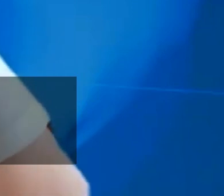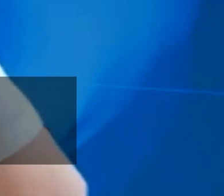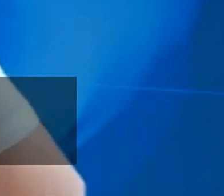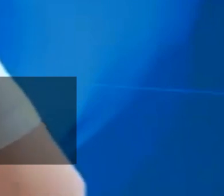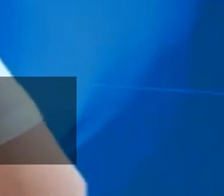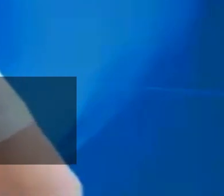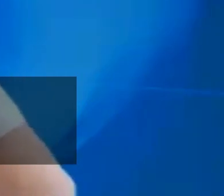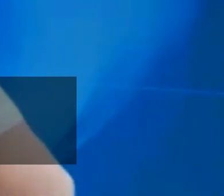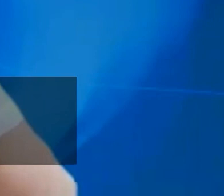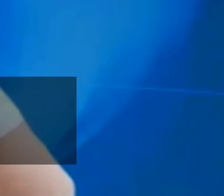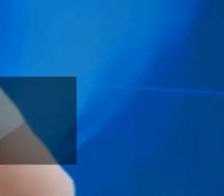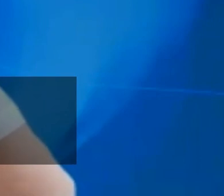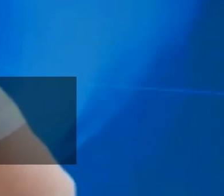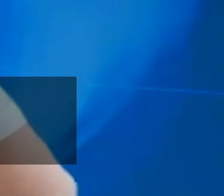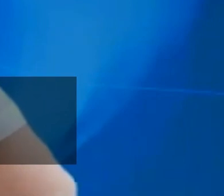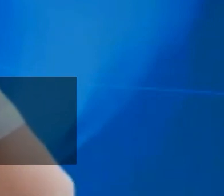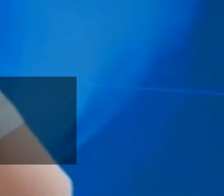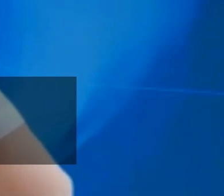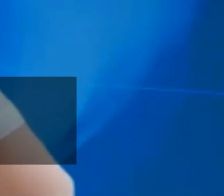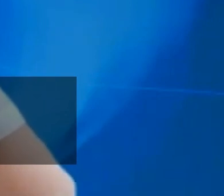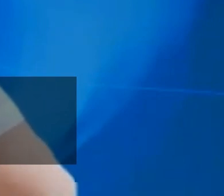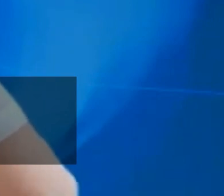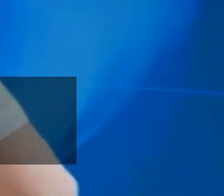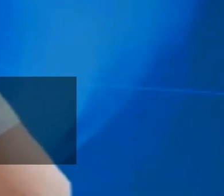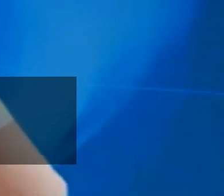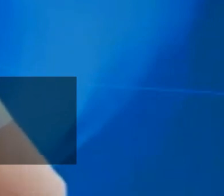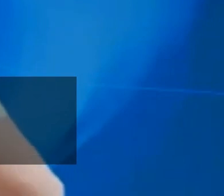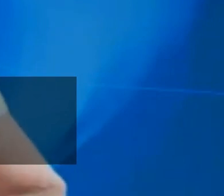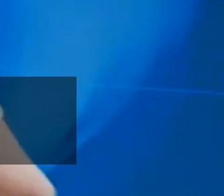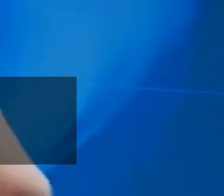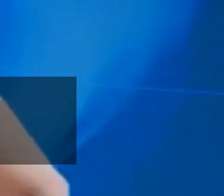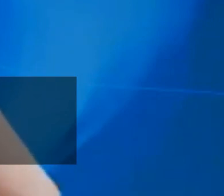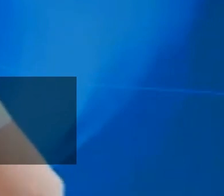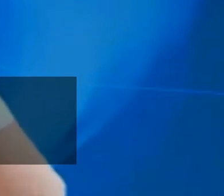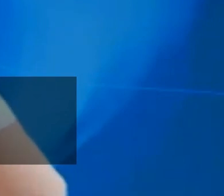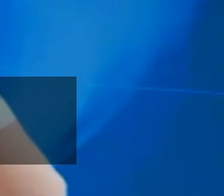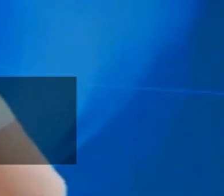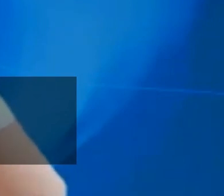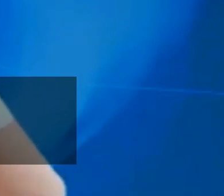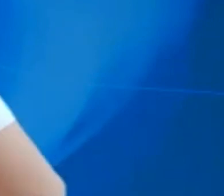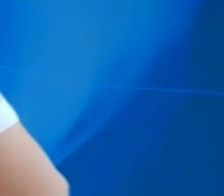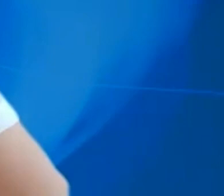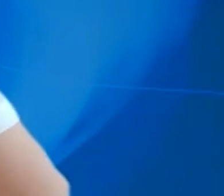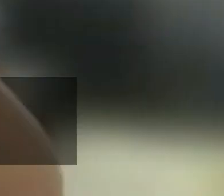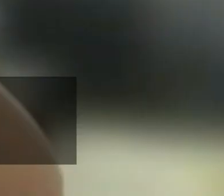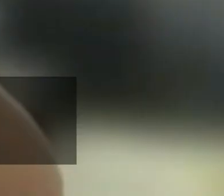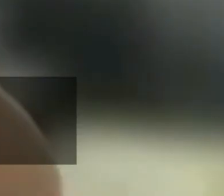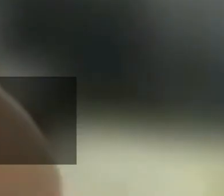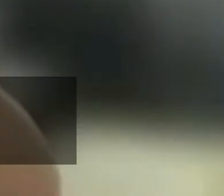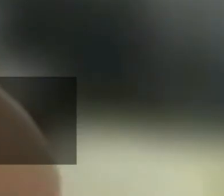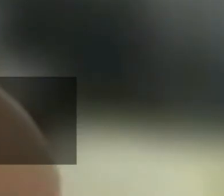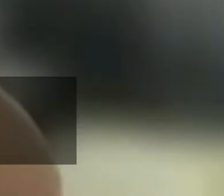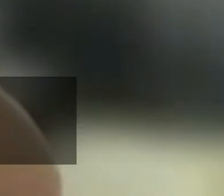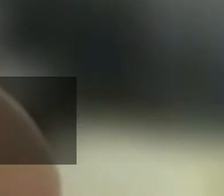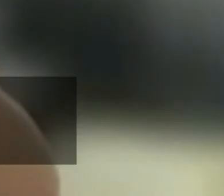discriminare nessuno e creare poi un'esperienza che possa realmente essere funzionale ed inclusiva per tutti. È per questo che